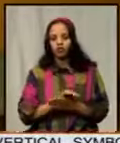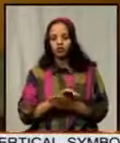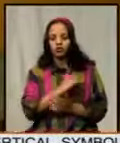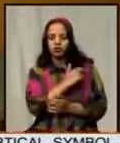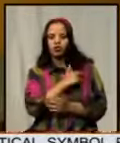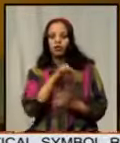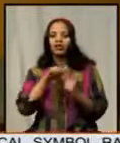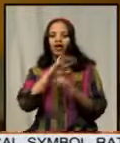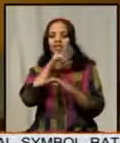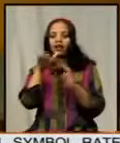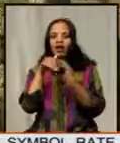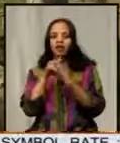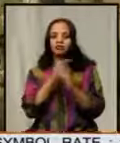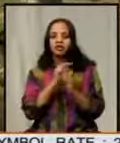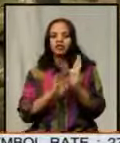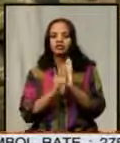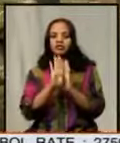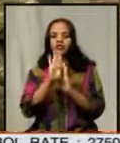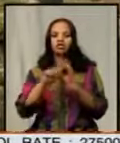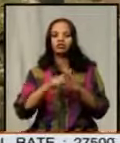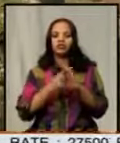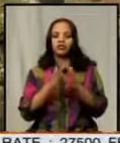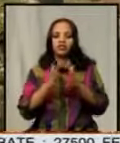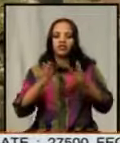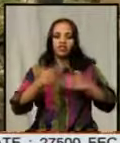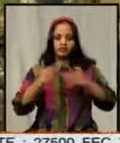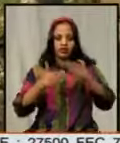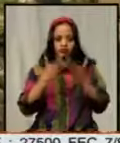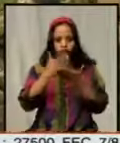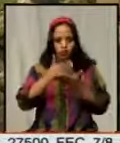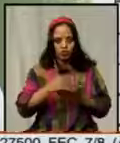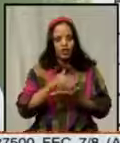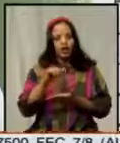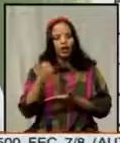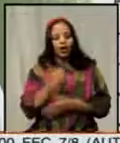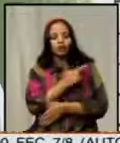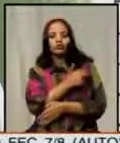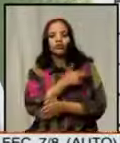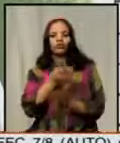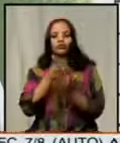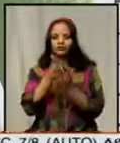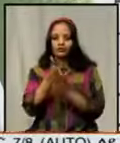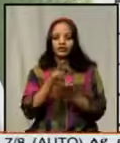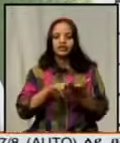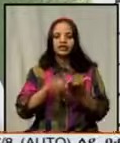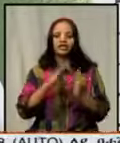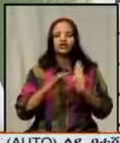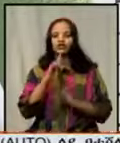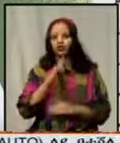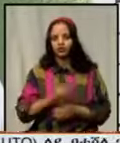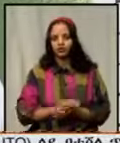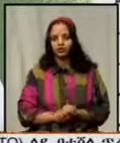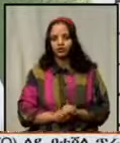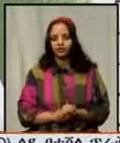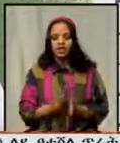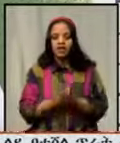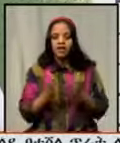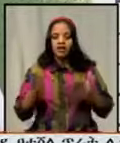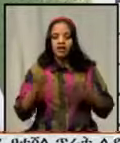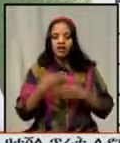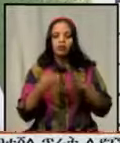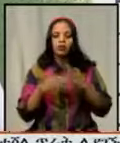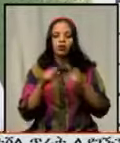ወደ አጠቃላይ ሆስፒታል ሲያድግ የተጀመሩ የማስፋፊያ ግንባታዎች መቆም ሌላው በሆስፒታሉ በኩል የተነሳ ችግር ነው። ማስፋፊያ ግንባታዎች